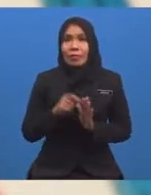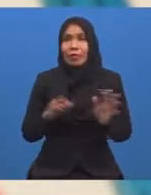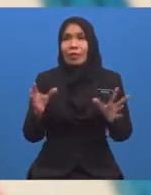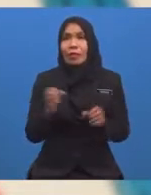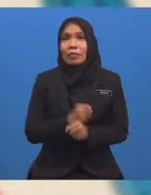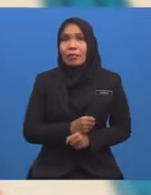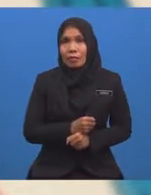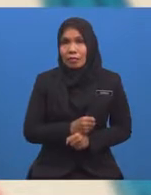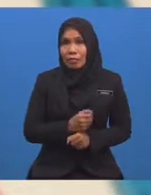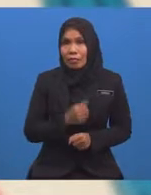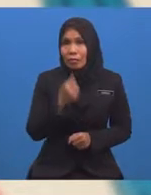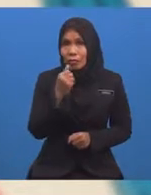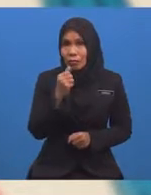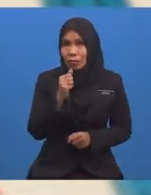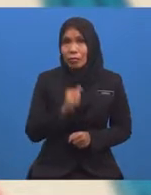orange